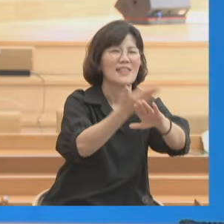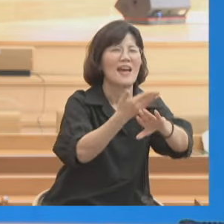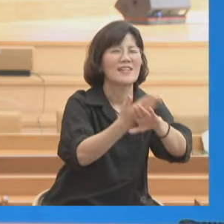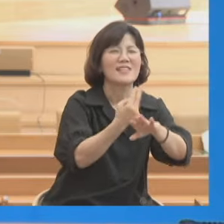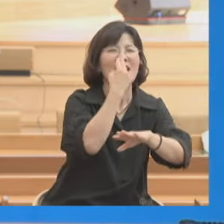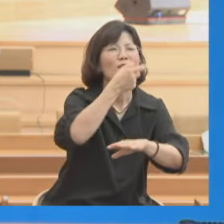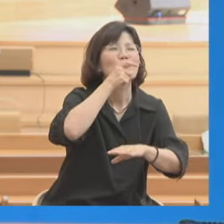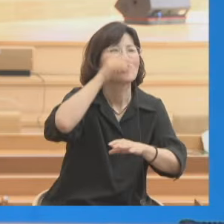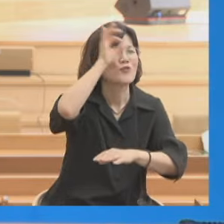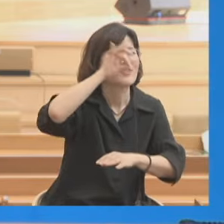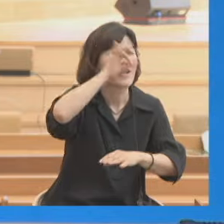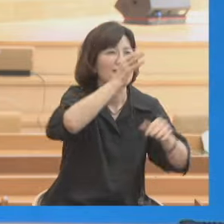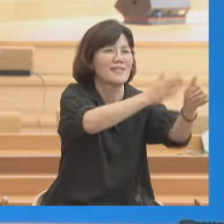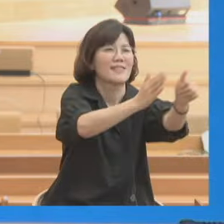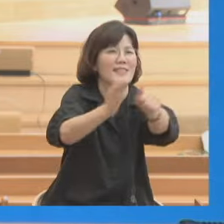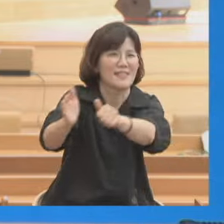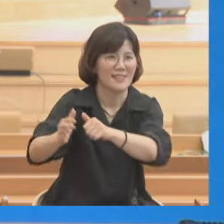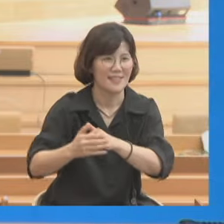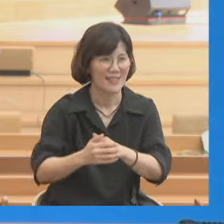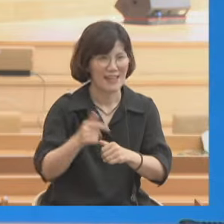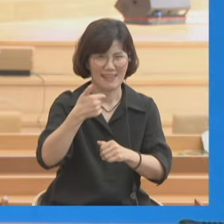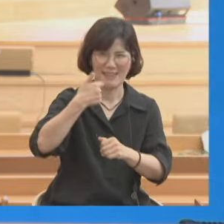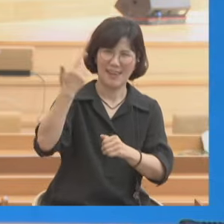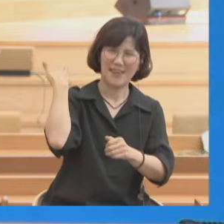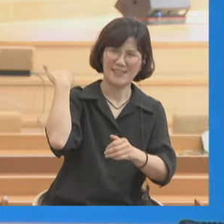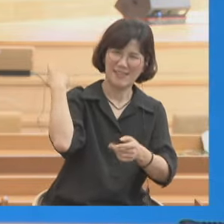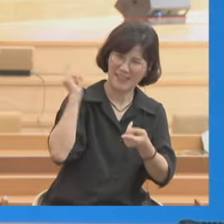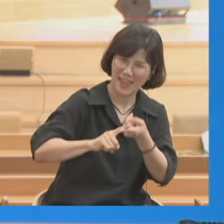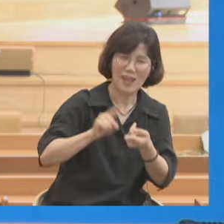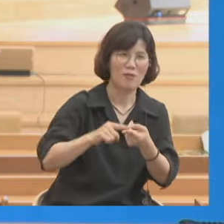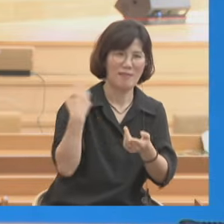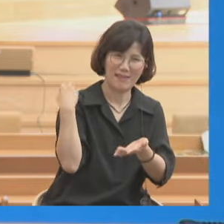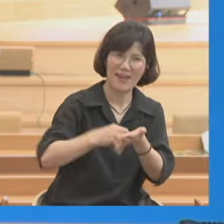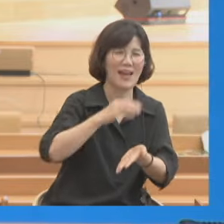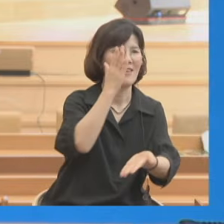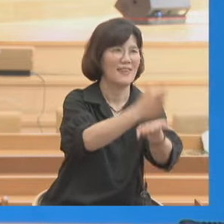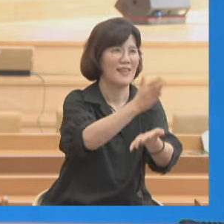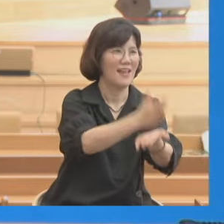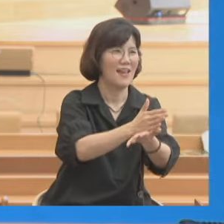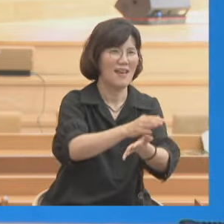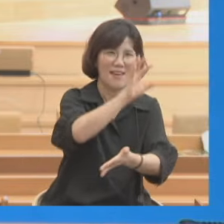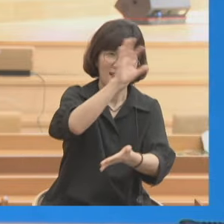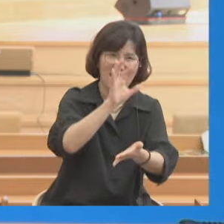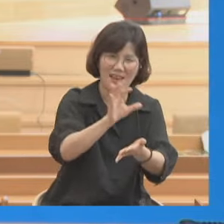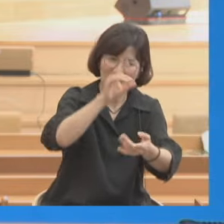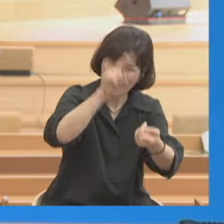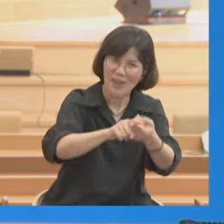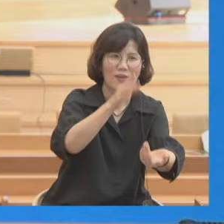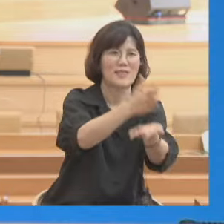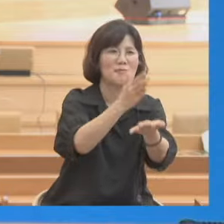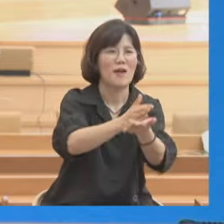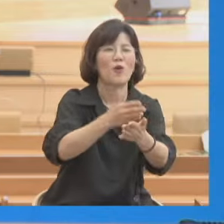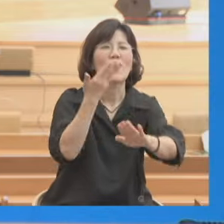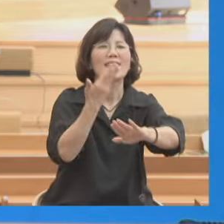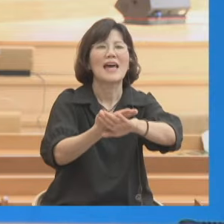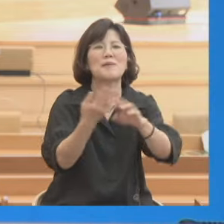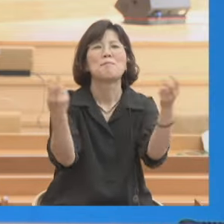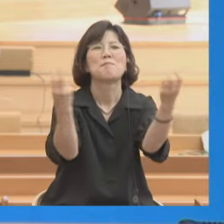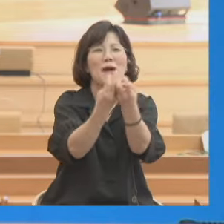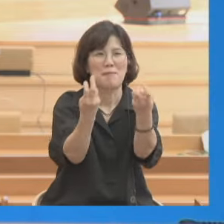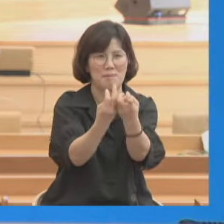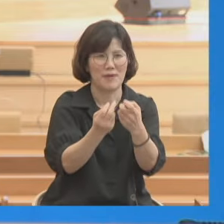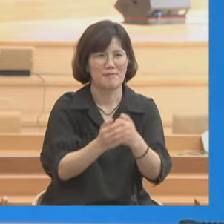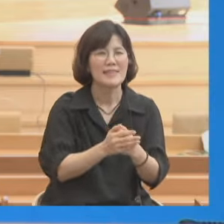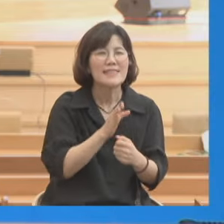찾으십시오. 예전 그대로가 아니라, 해오던 방식대로가 아니라 다른 방법으로